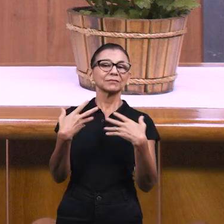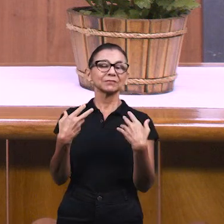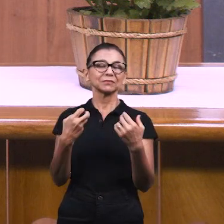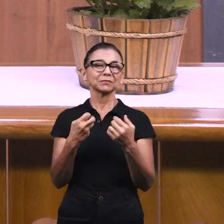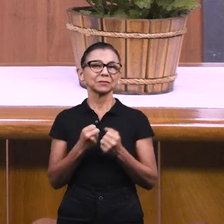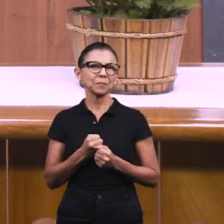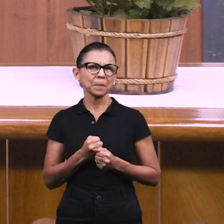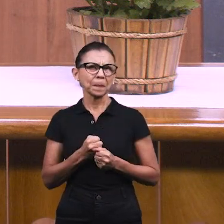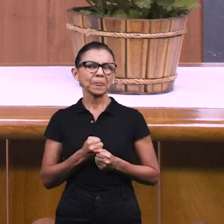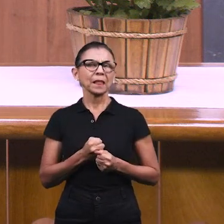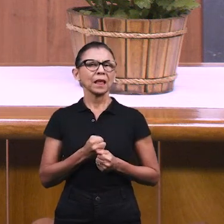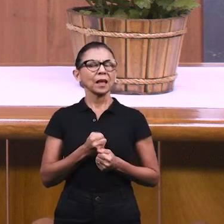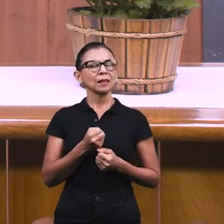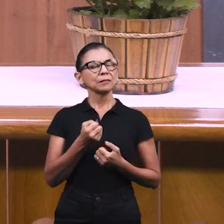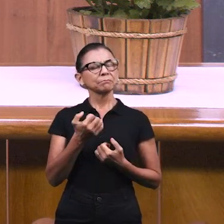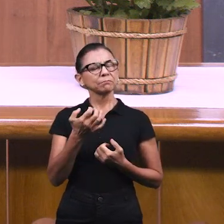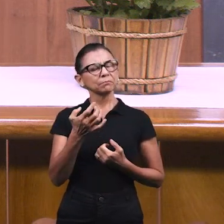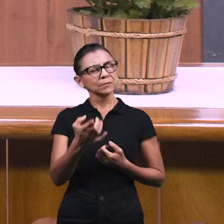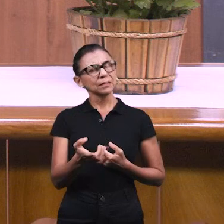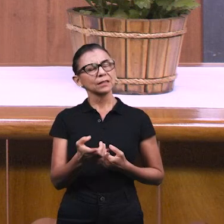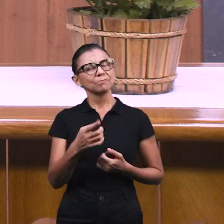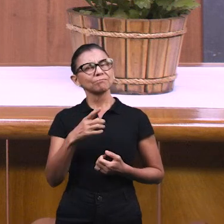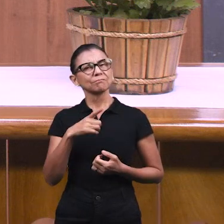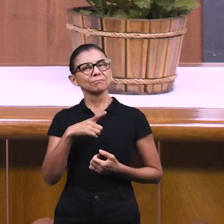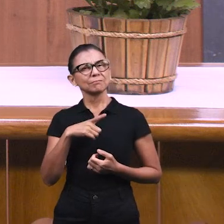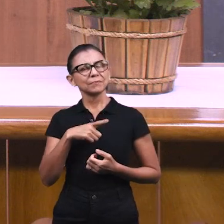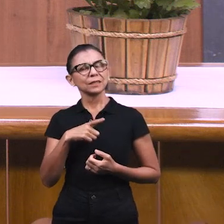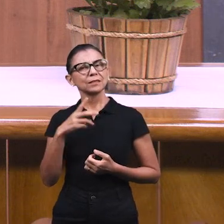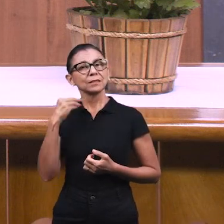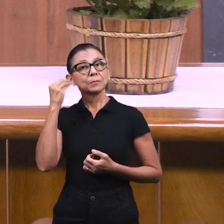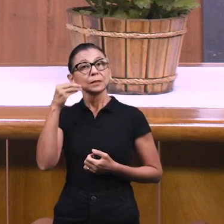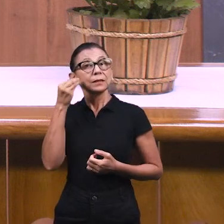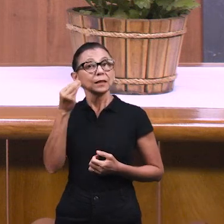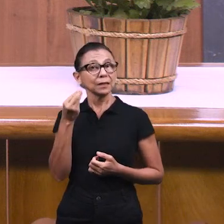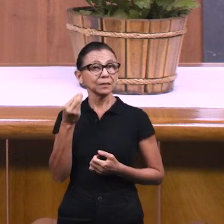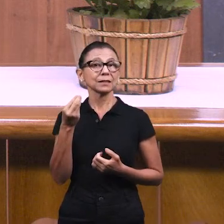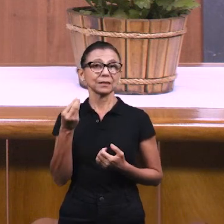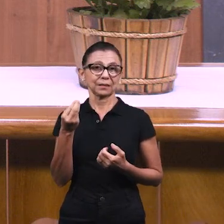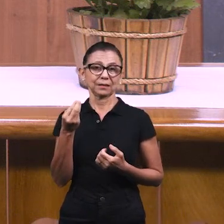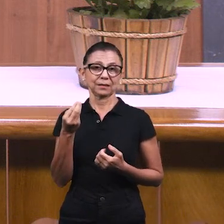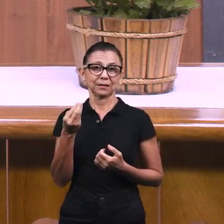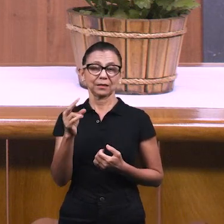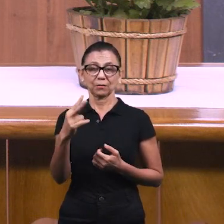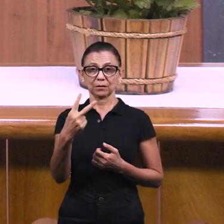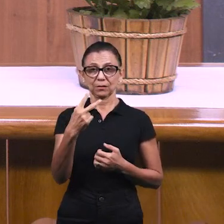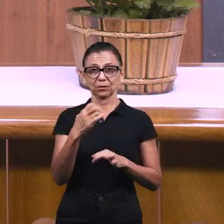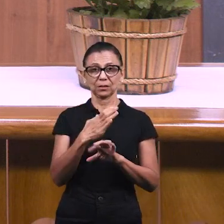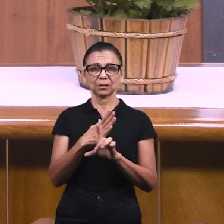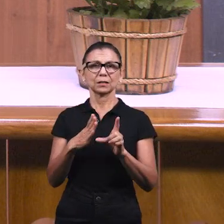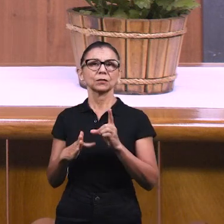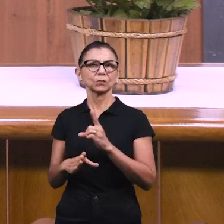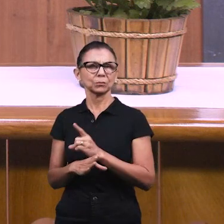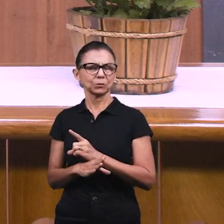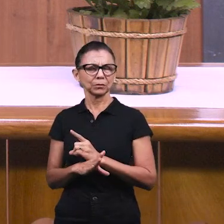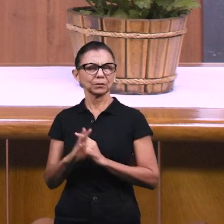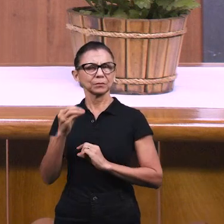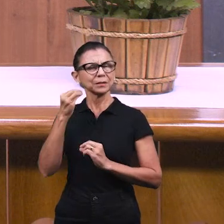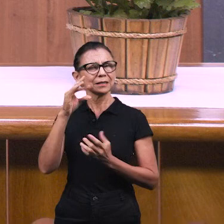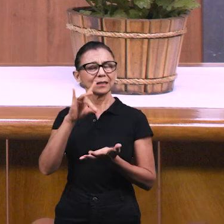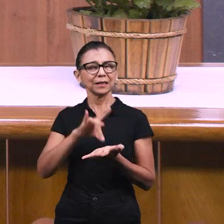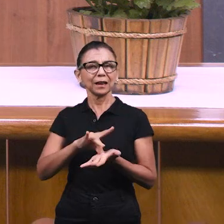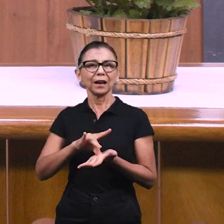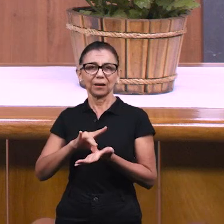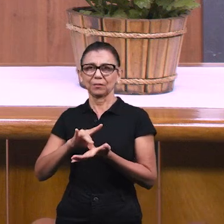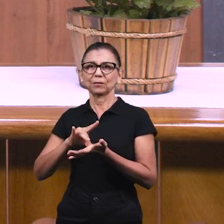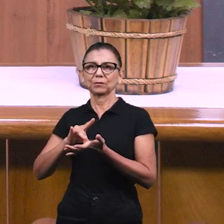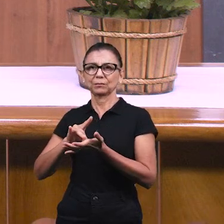puissiez vivre une expérience dans ce culte, que vous ne regardez pas seulement une vidéo YouTube, mais en effet, que vous